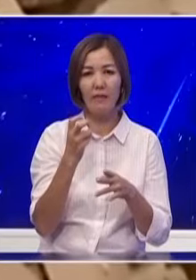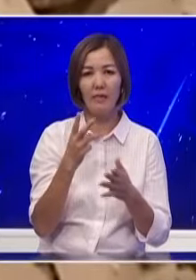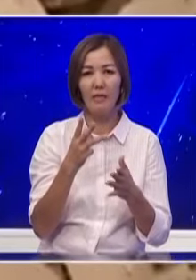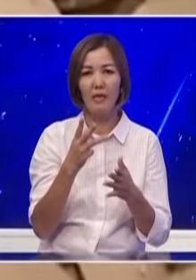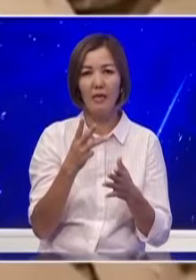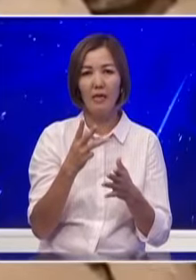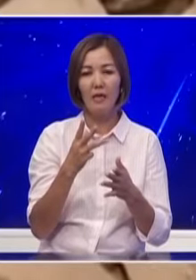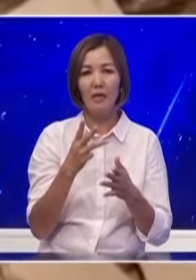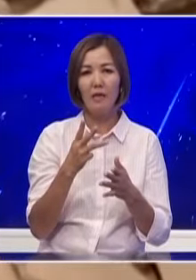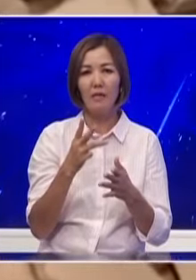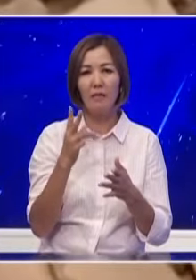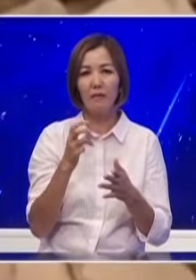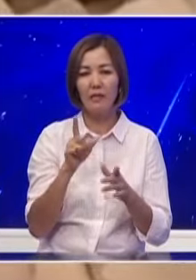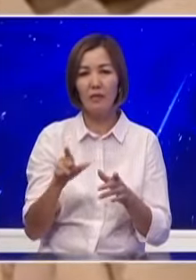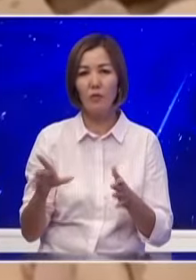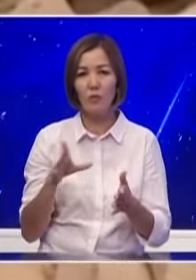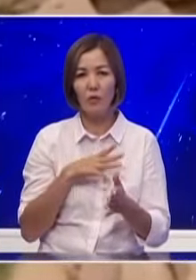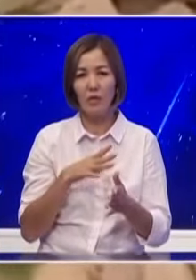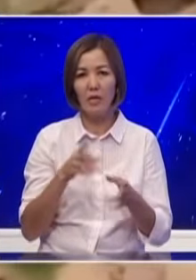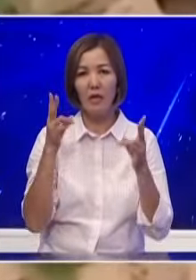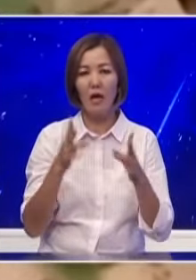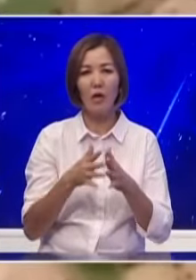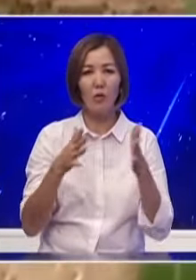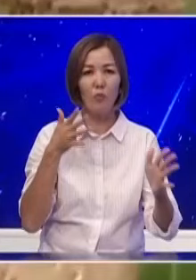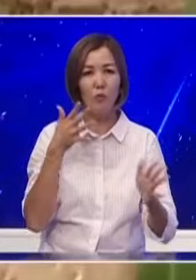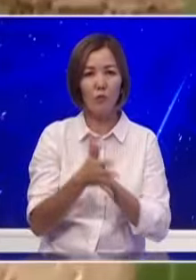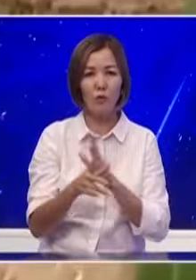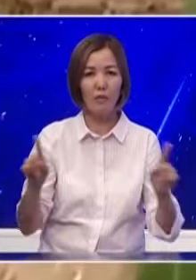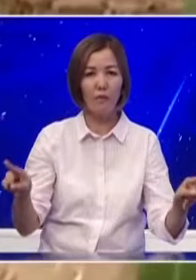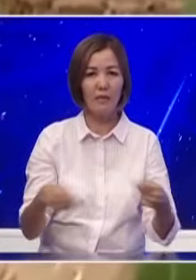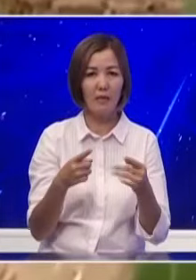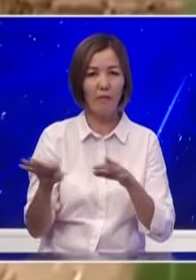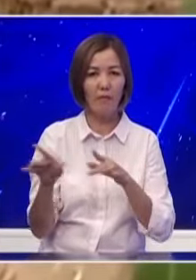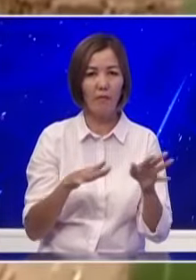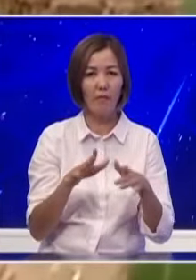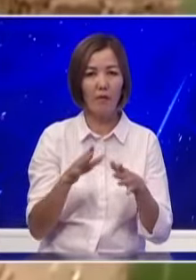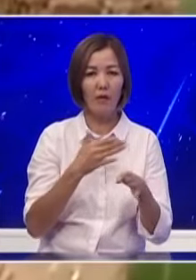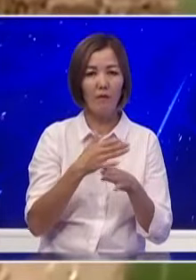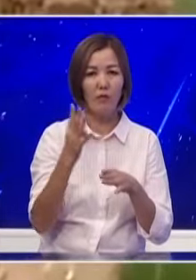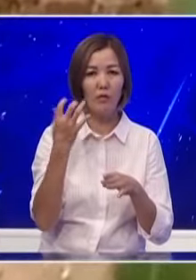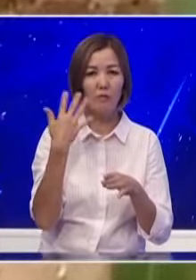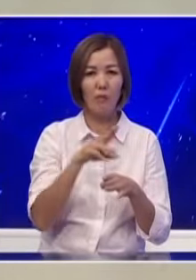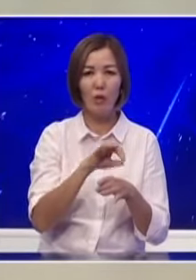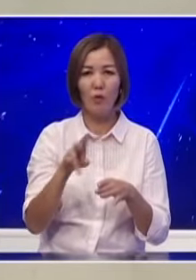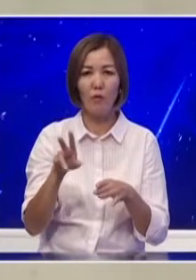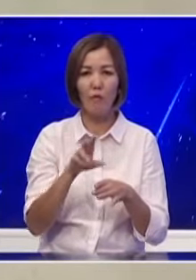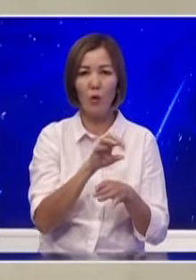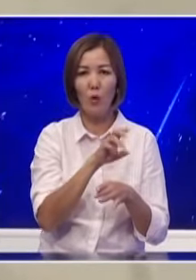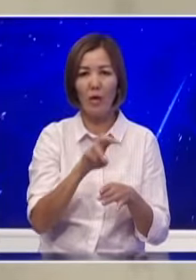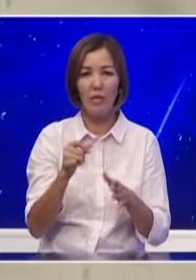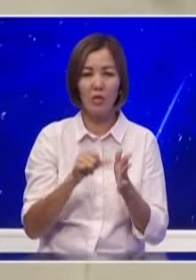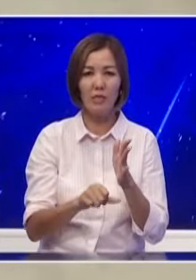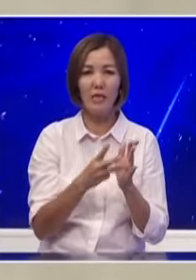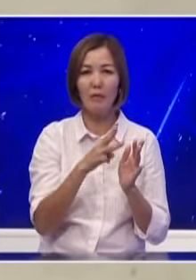людей. Стихия нанесла огромный материальный ущерб. На восстановительные мероприятия власти выделили 450 миллионов